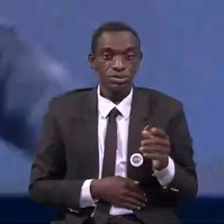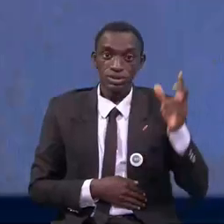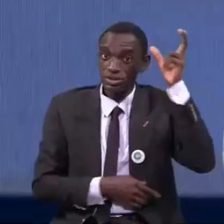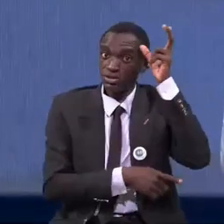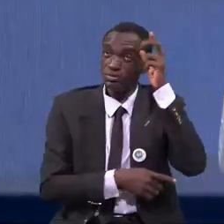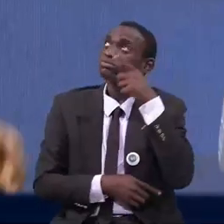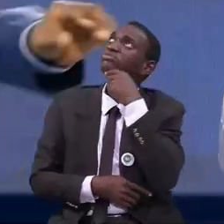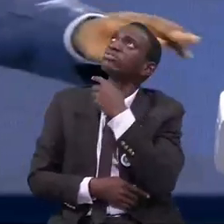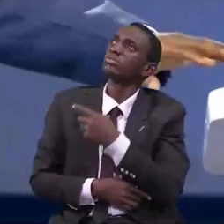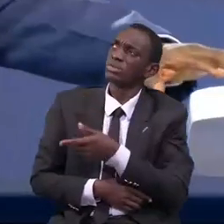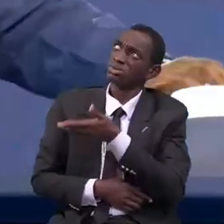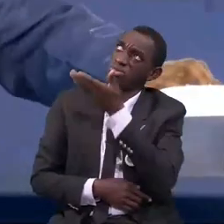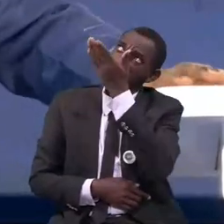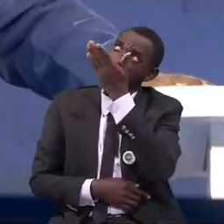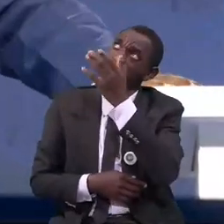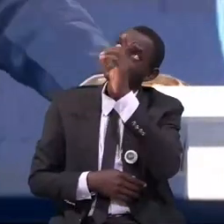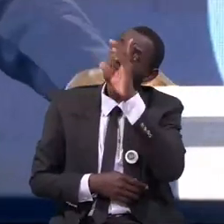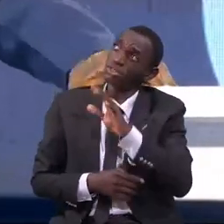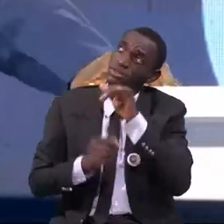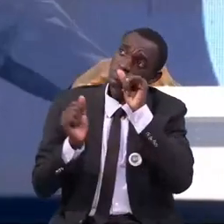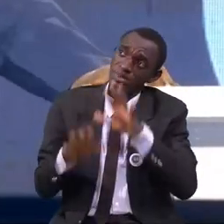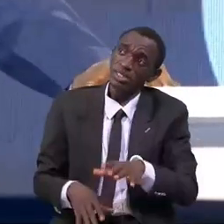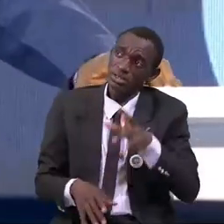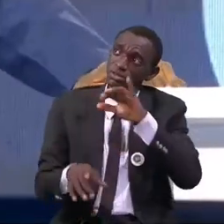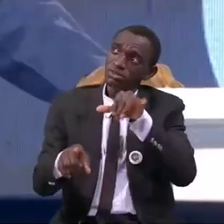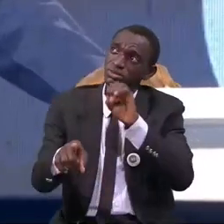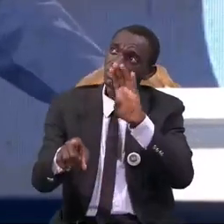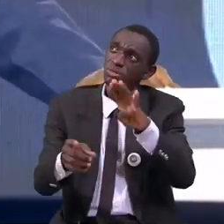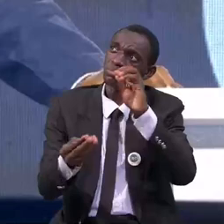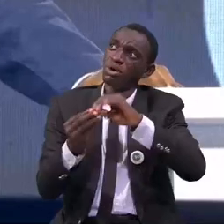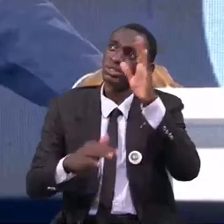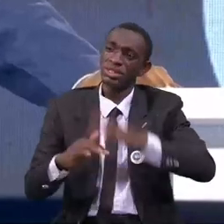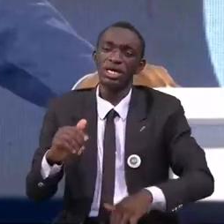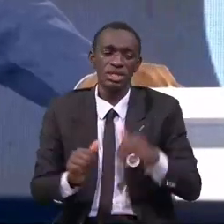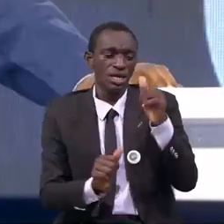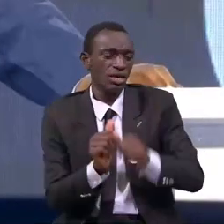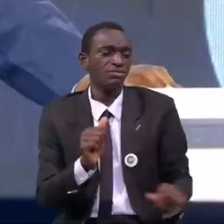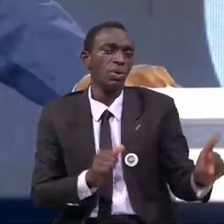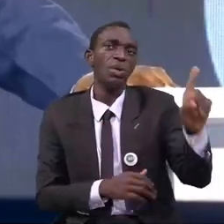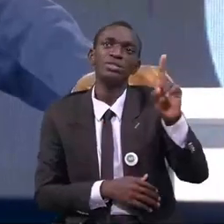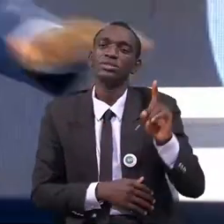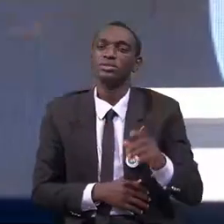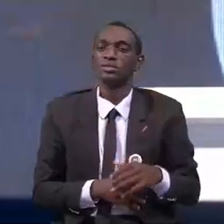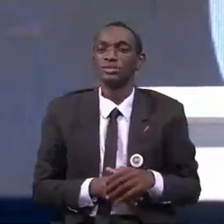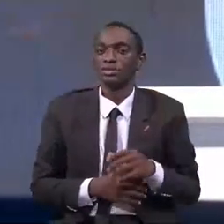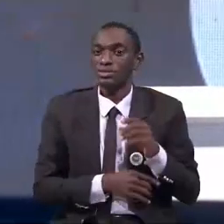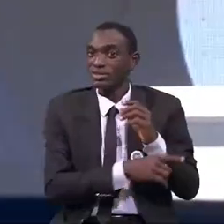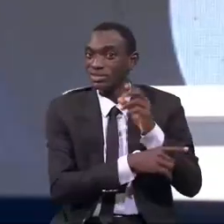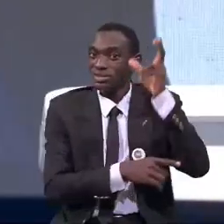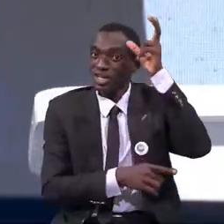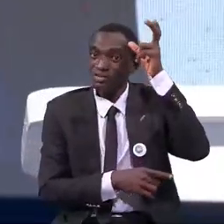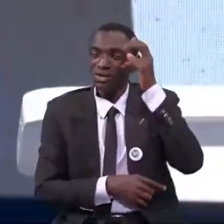non ne l'as-tu pas béni sans mesure au-delà de tout le monde il était